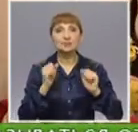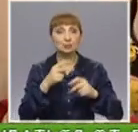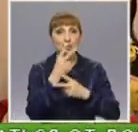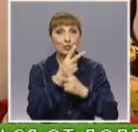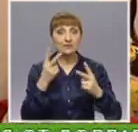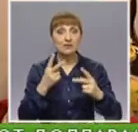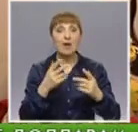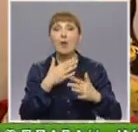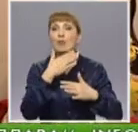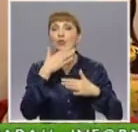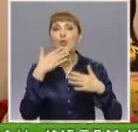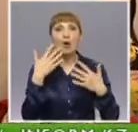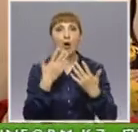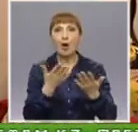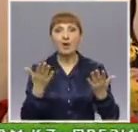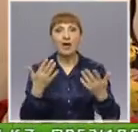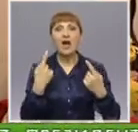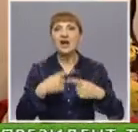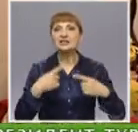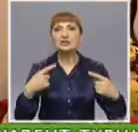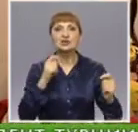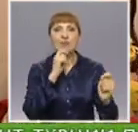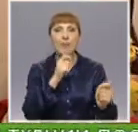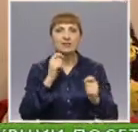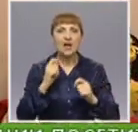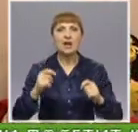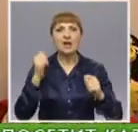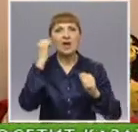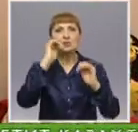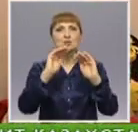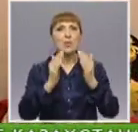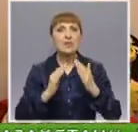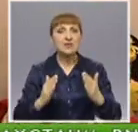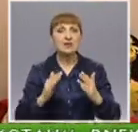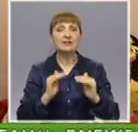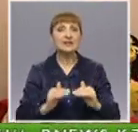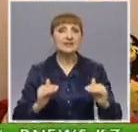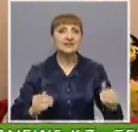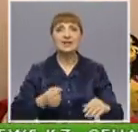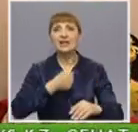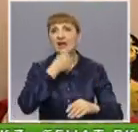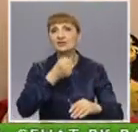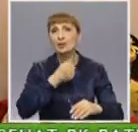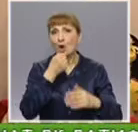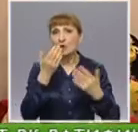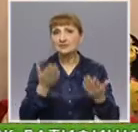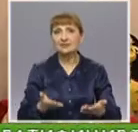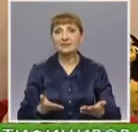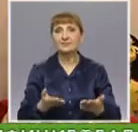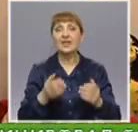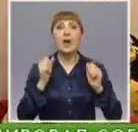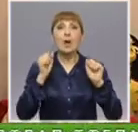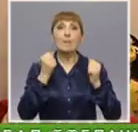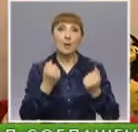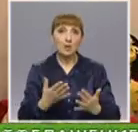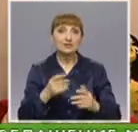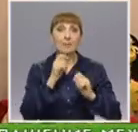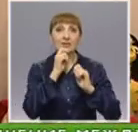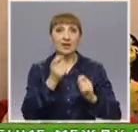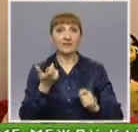увидеть огромное количество различных подарков, сувениров для детей, для взрослых, просто подарков для